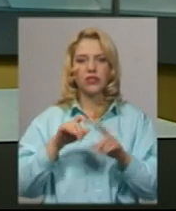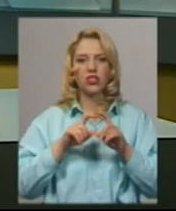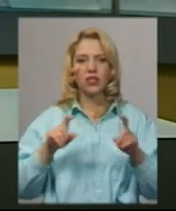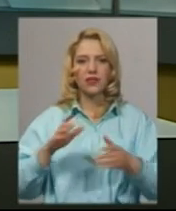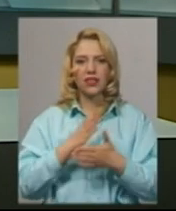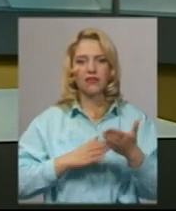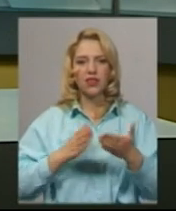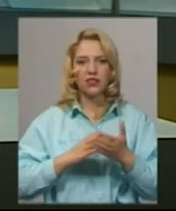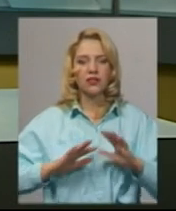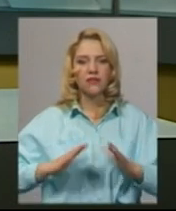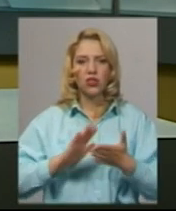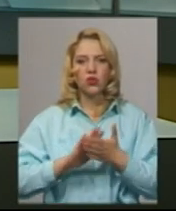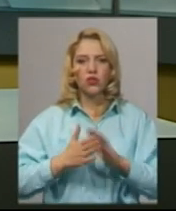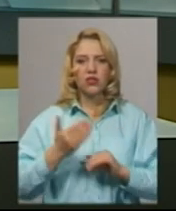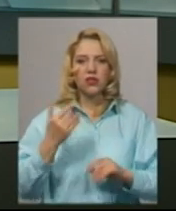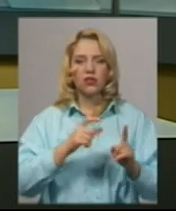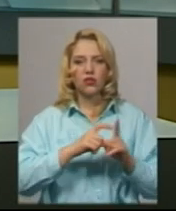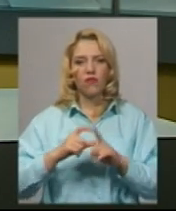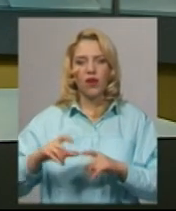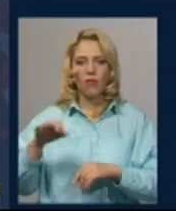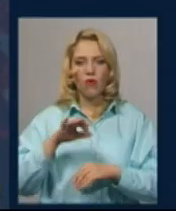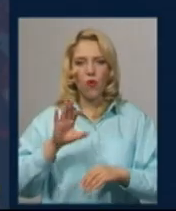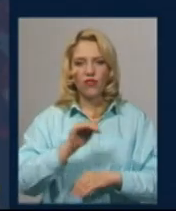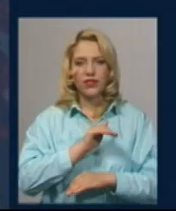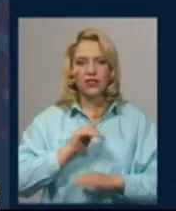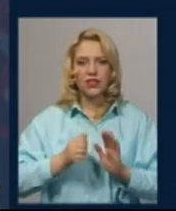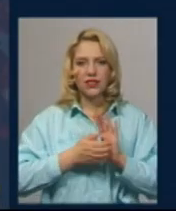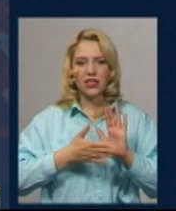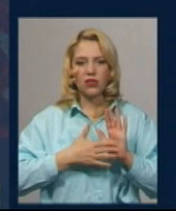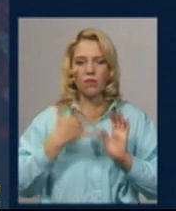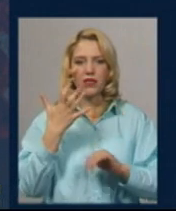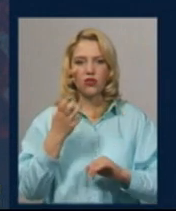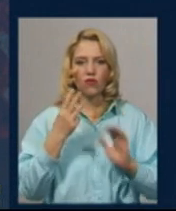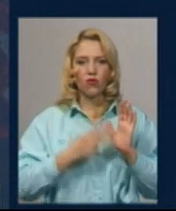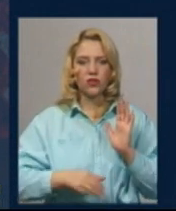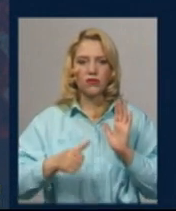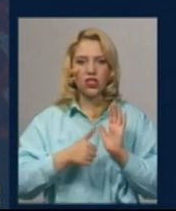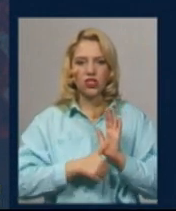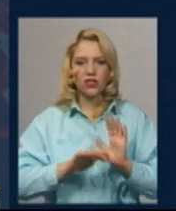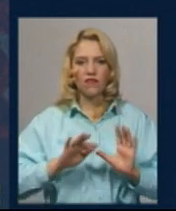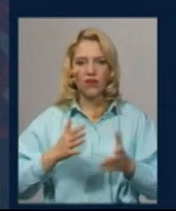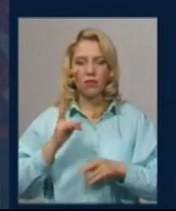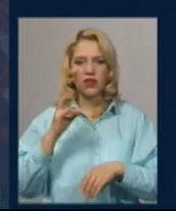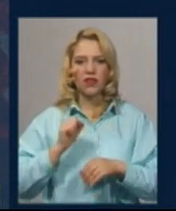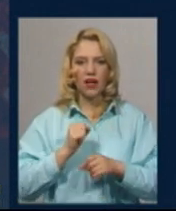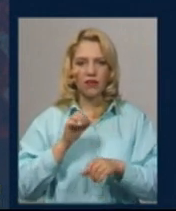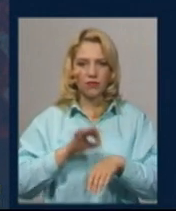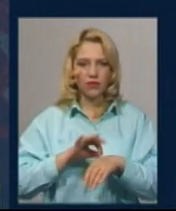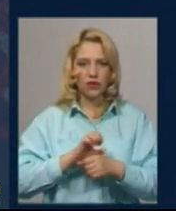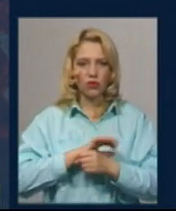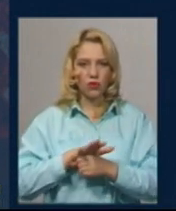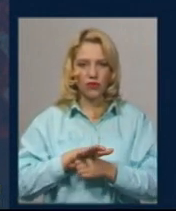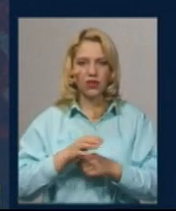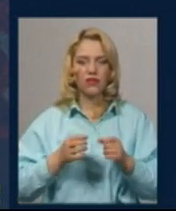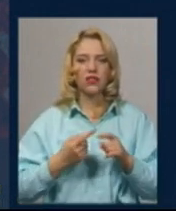надзвичайної ситуації. За її словами, в області офіційно зареєстрованих 586 випадків на COVID-19. З них